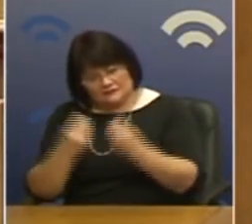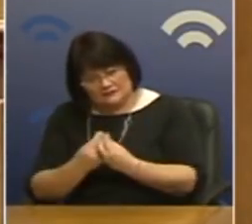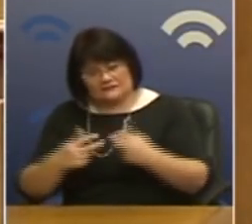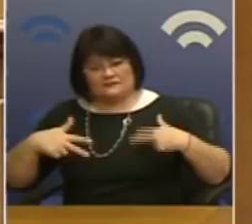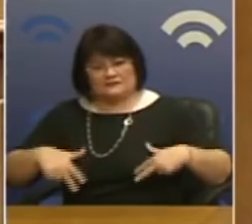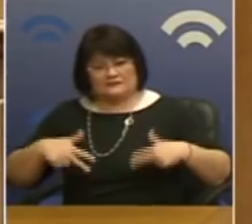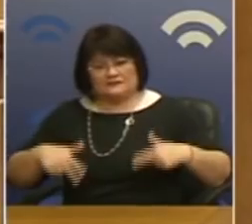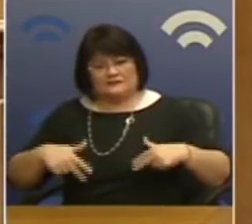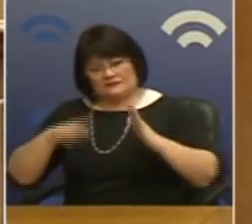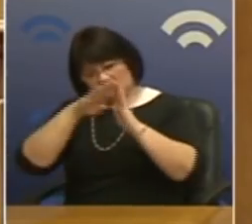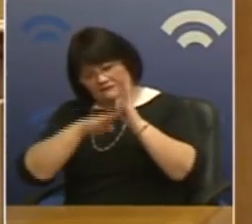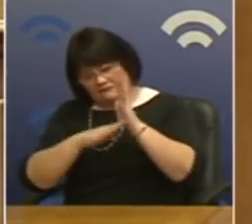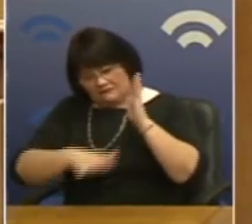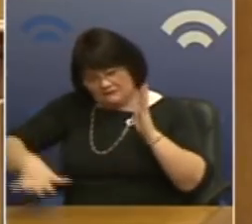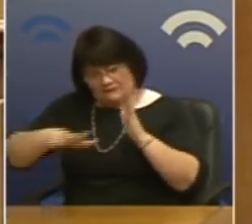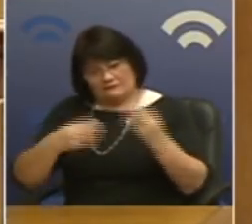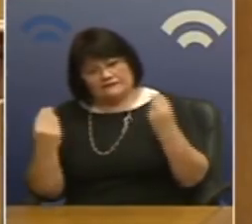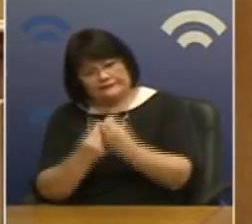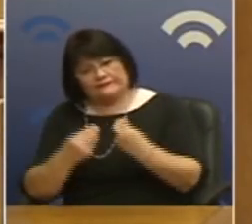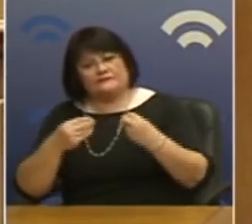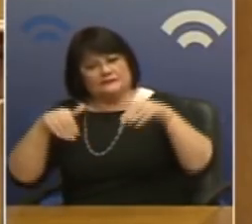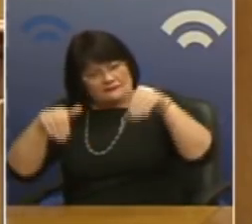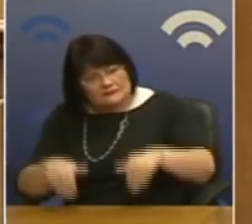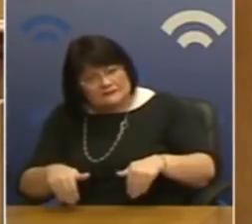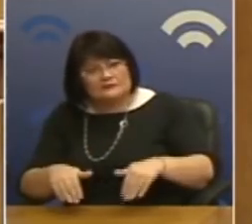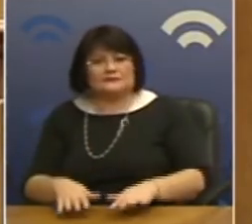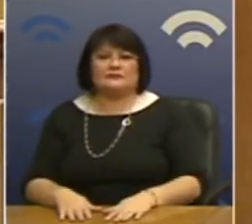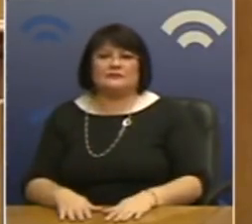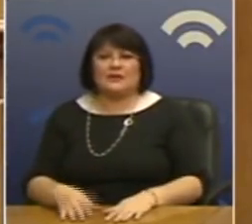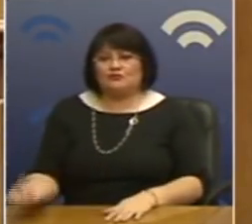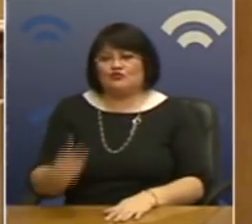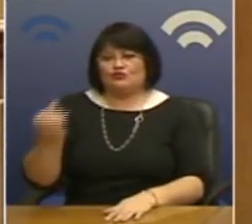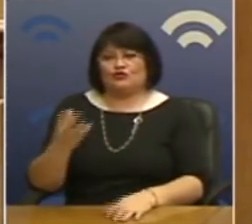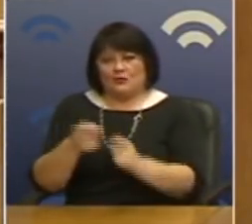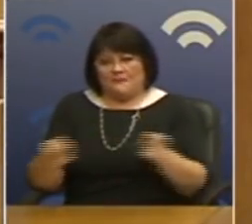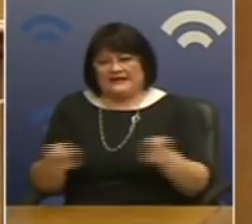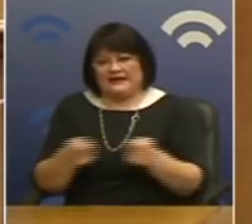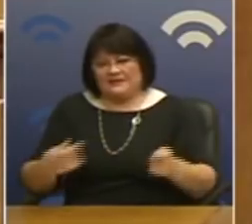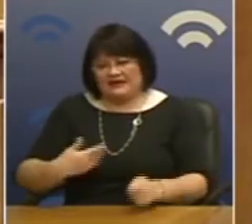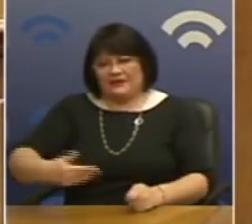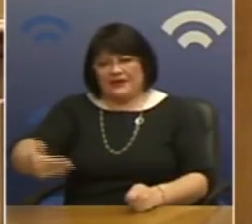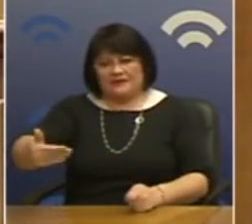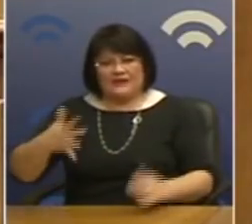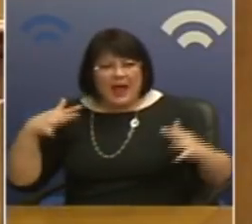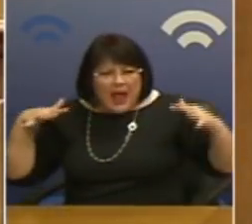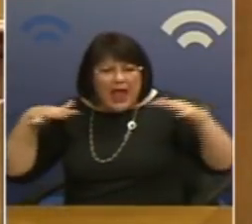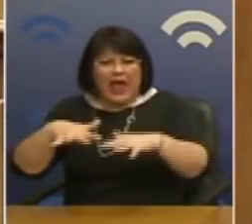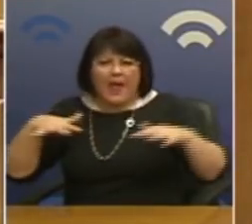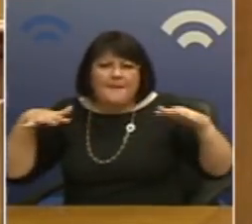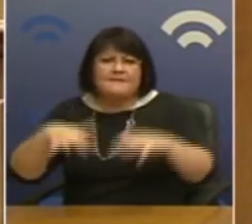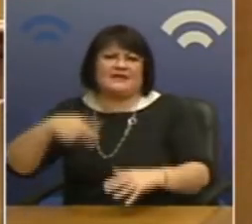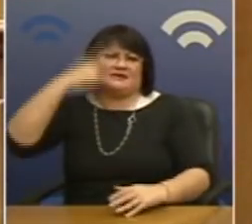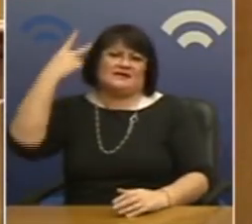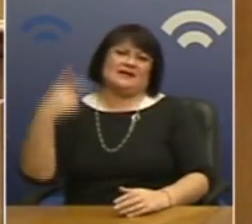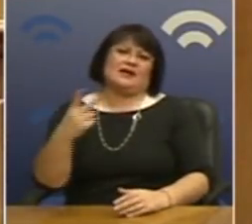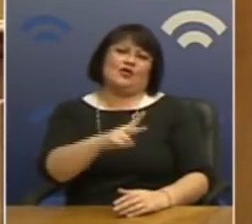στις παραπάνω συνθήκες, την βάση για τον καταιγισμό νέων μέτρων για την μεγαλύτερη επίθεση σε δικαιώματα του λαού